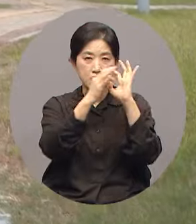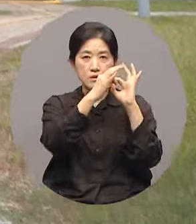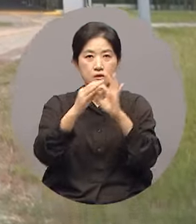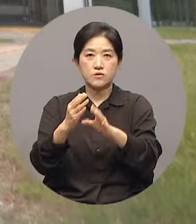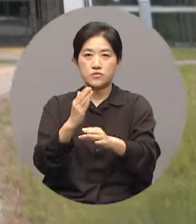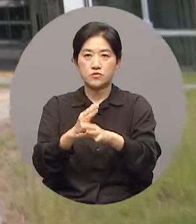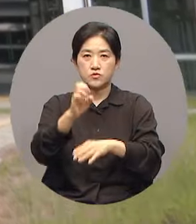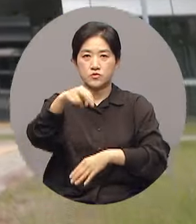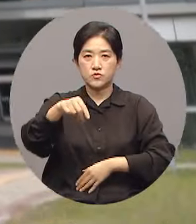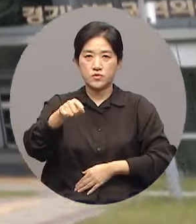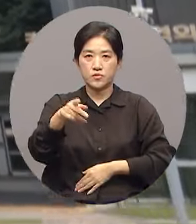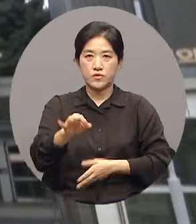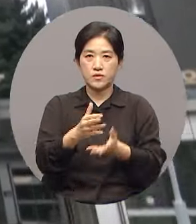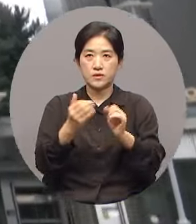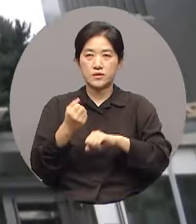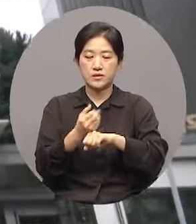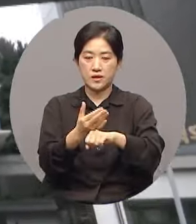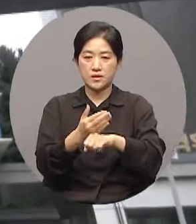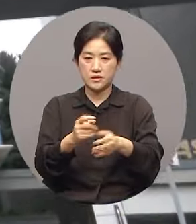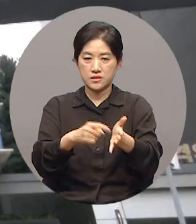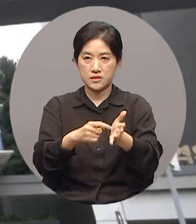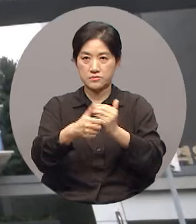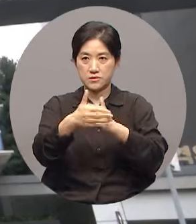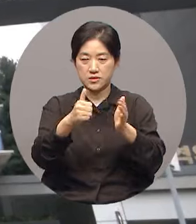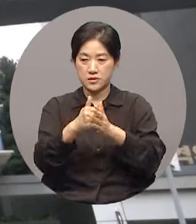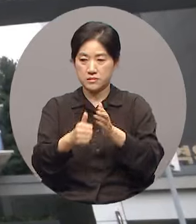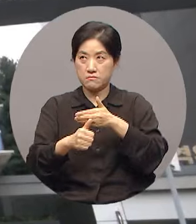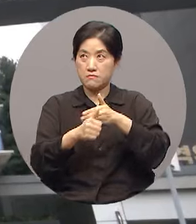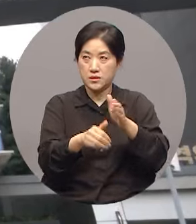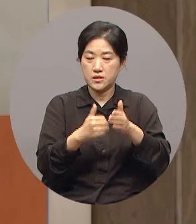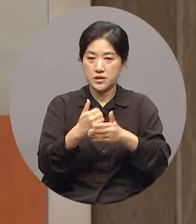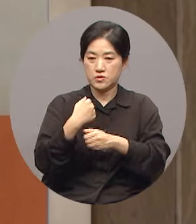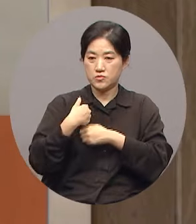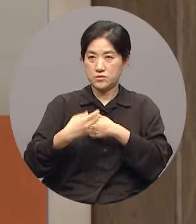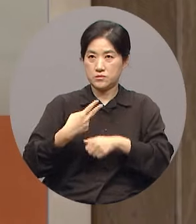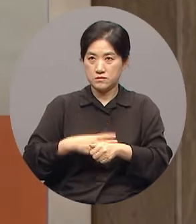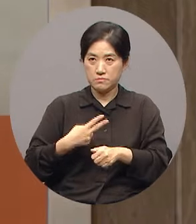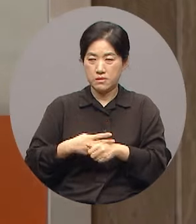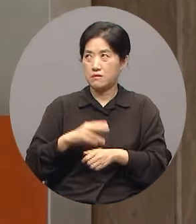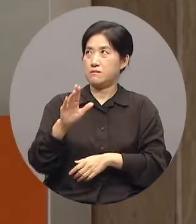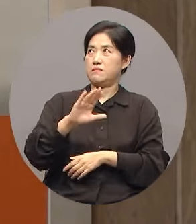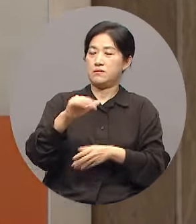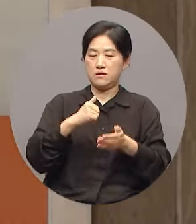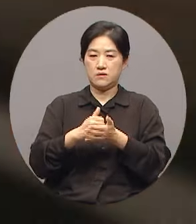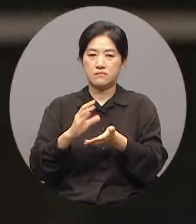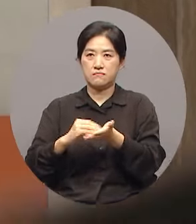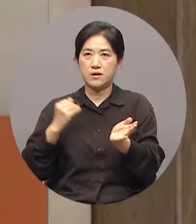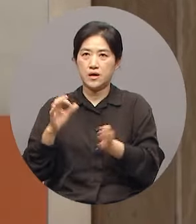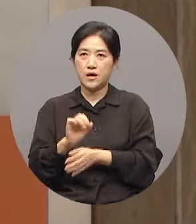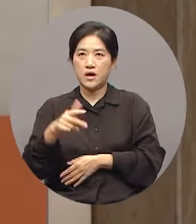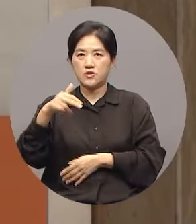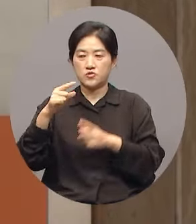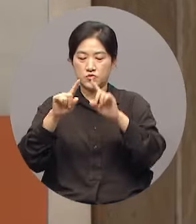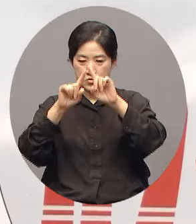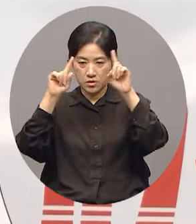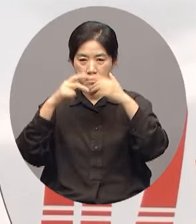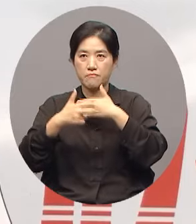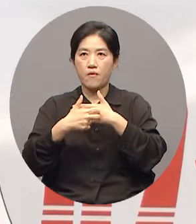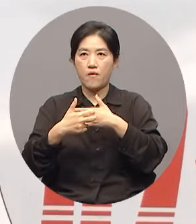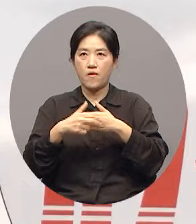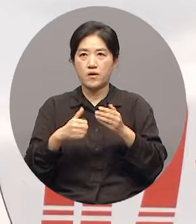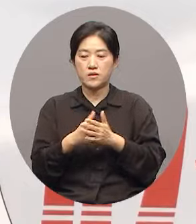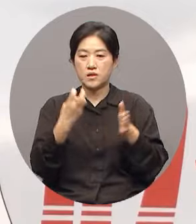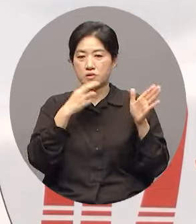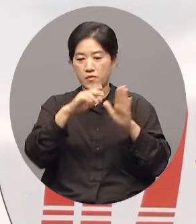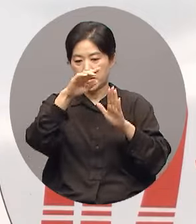기입니다 응급실 파견 군의관들이 근무를 못 하겠다며 돌아간 수원의 아주대 병원 경기남부 권역 응급